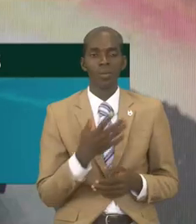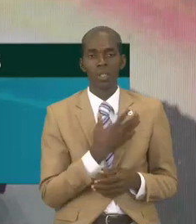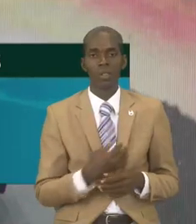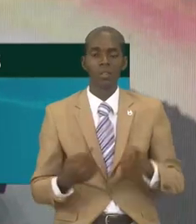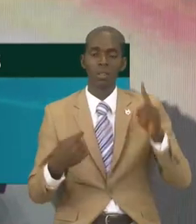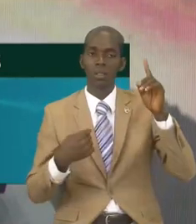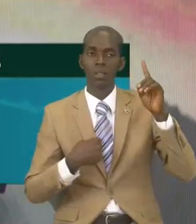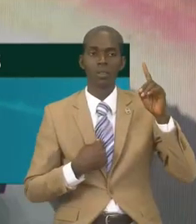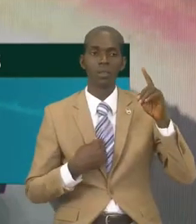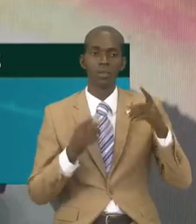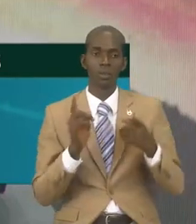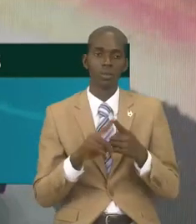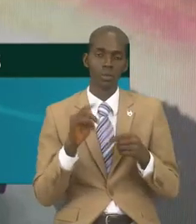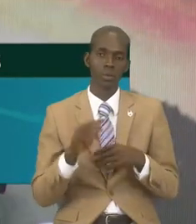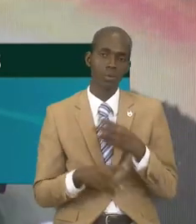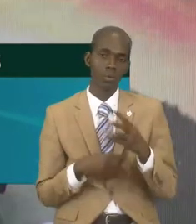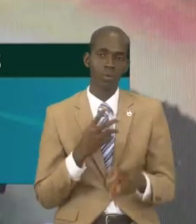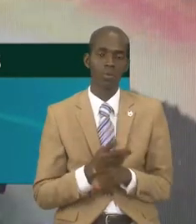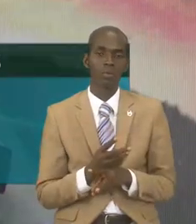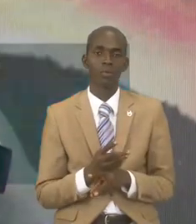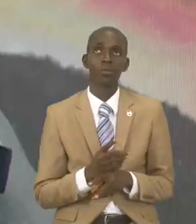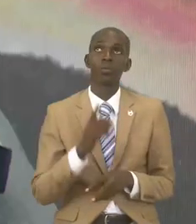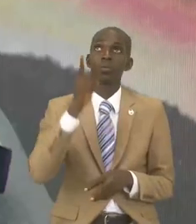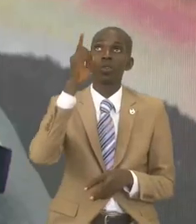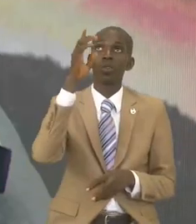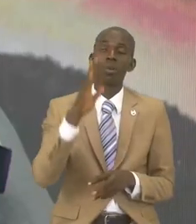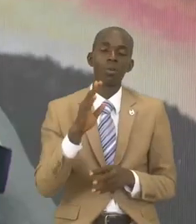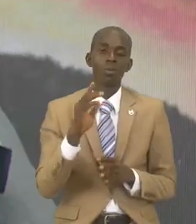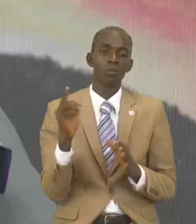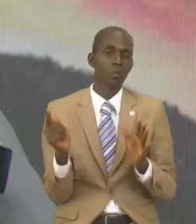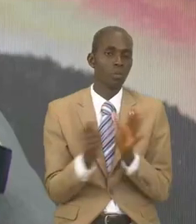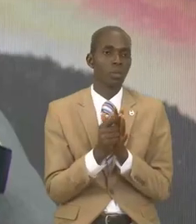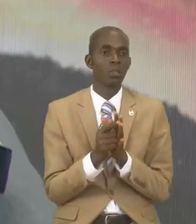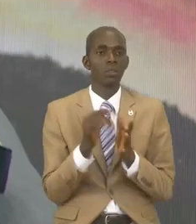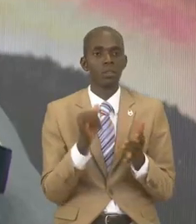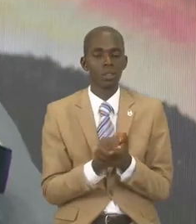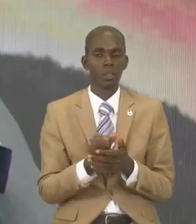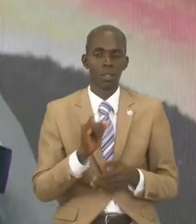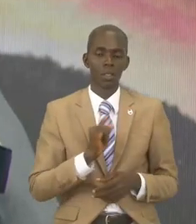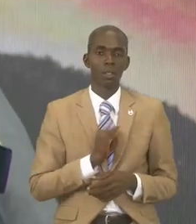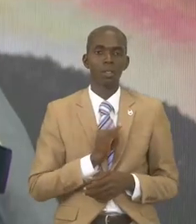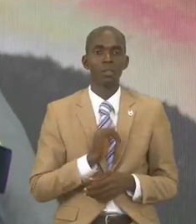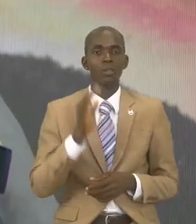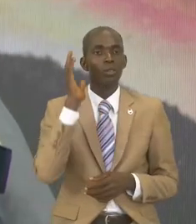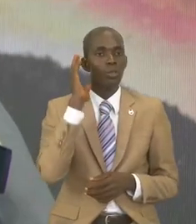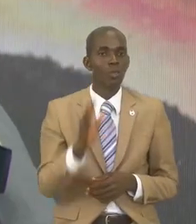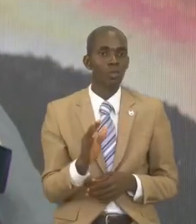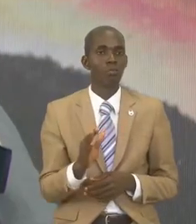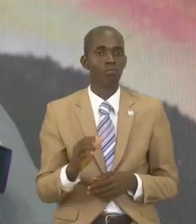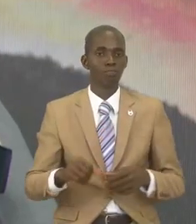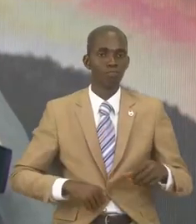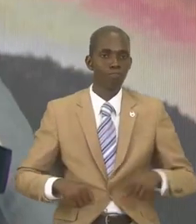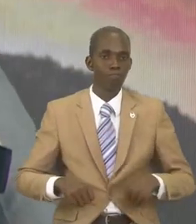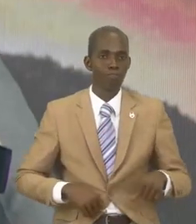comme je le suis pour le monde. Que Dieu n'ose que pour moi la